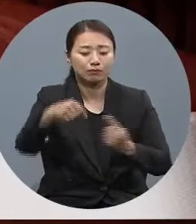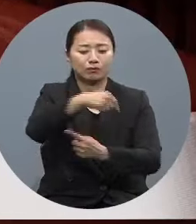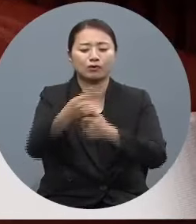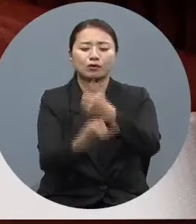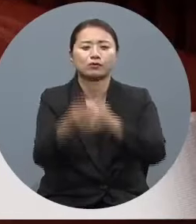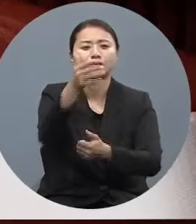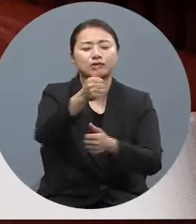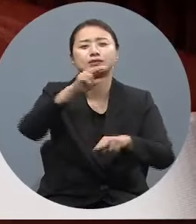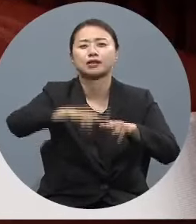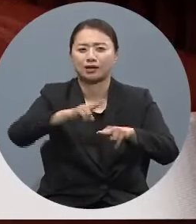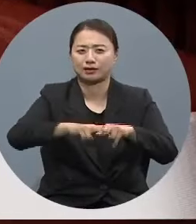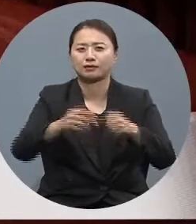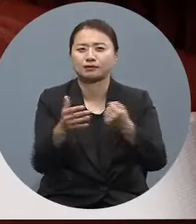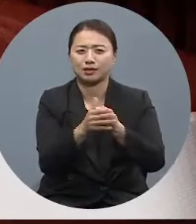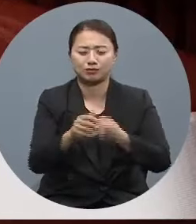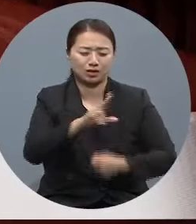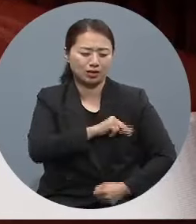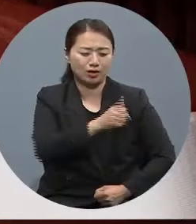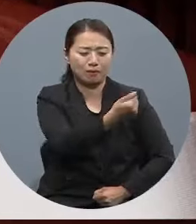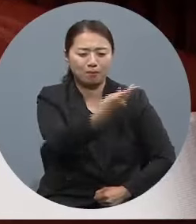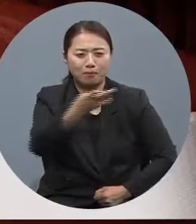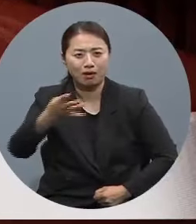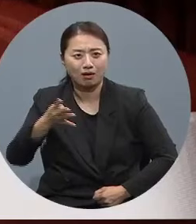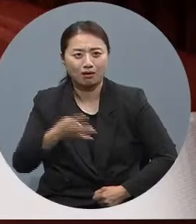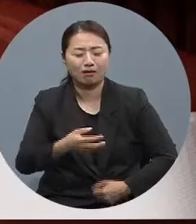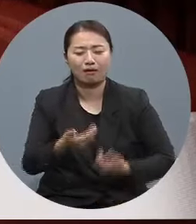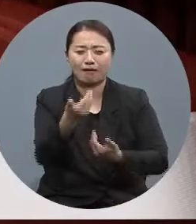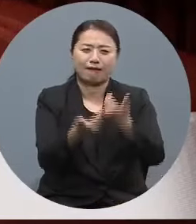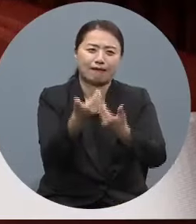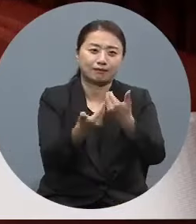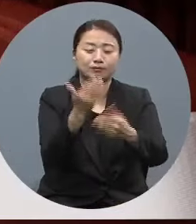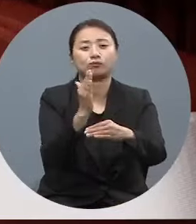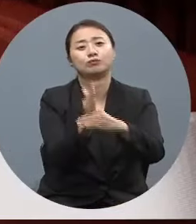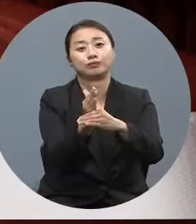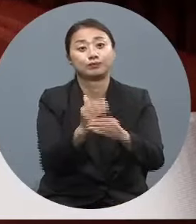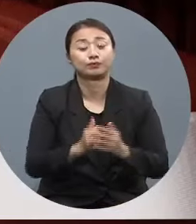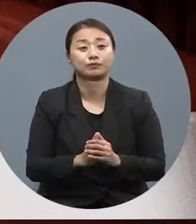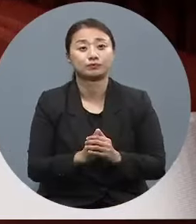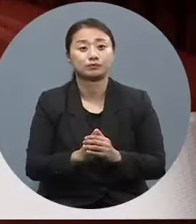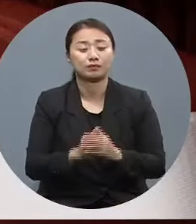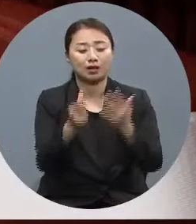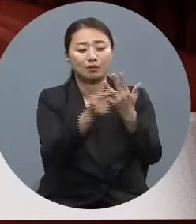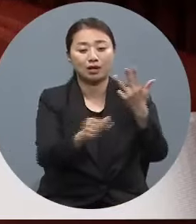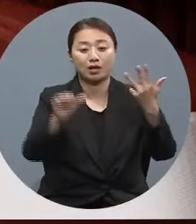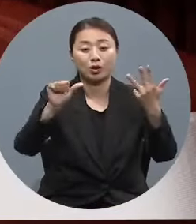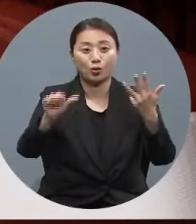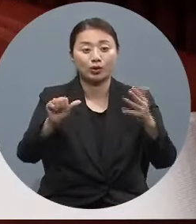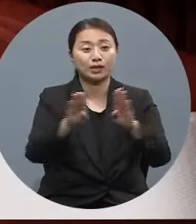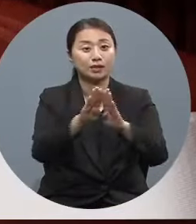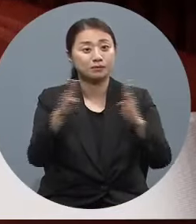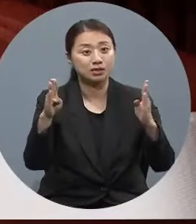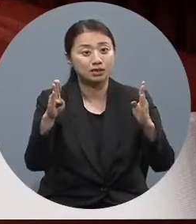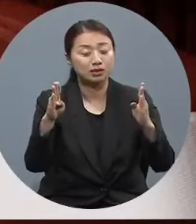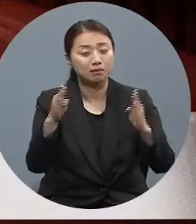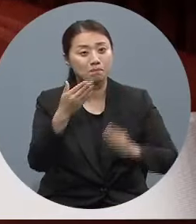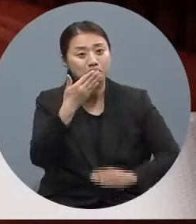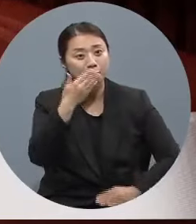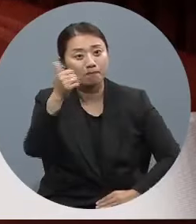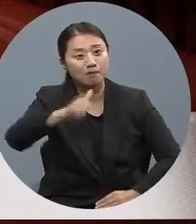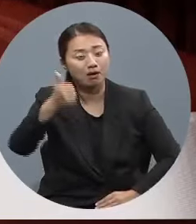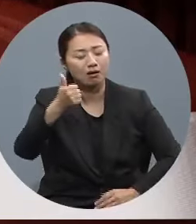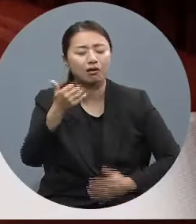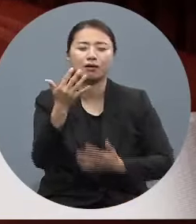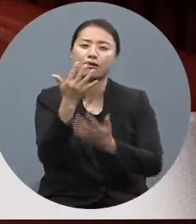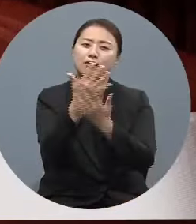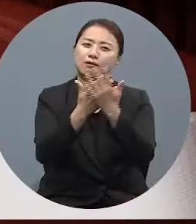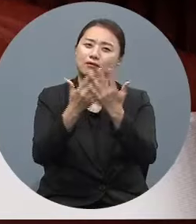운영위원장 자리를 놓고 의원들간 힘겨루기가 재현되는 양상인데 다음 달 5일로 예정된 임시회가 열릴지도